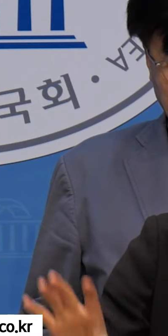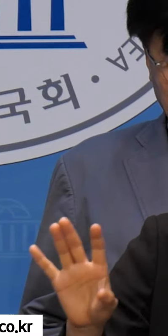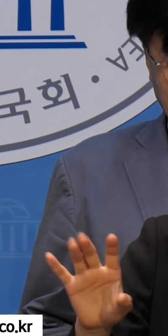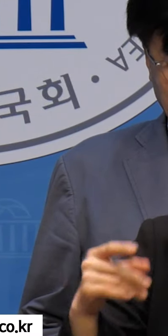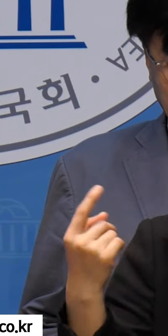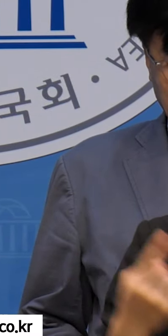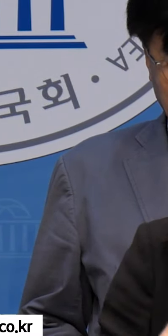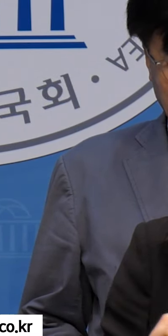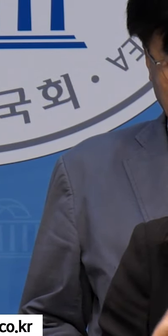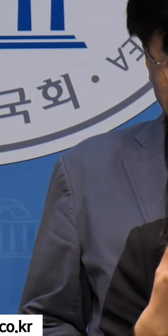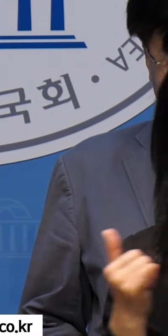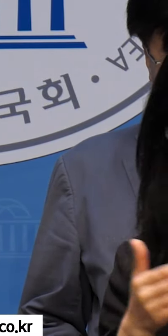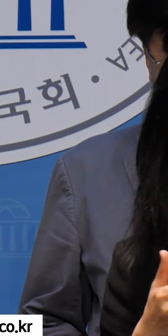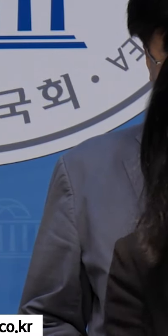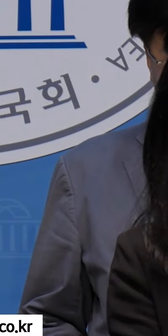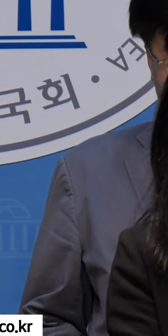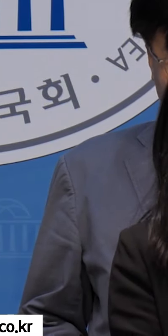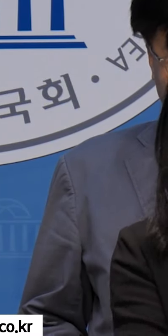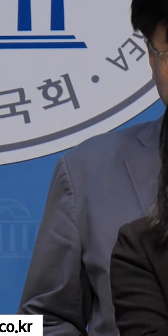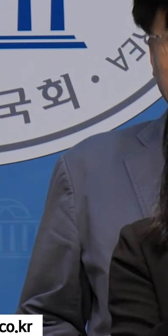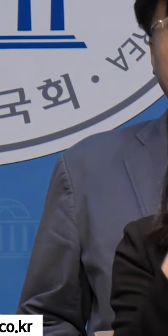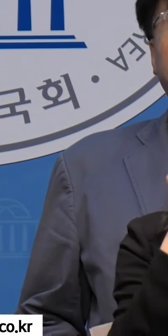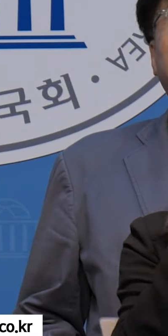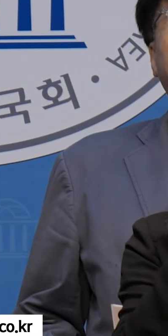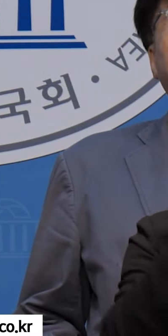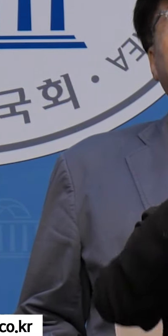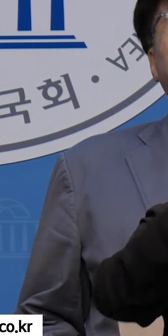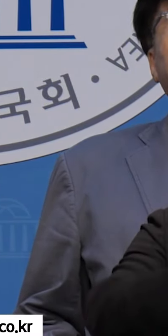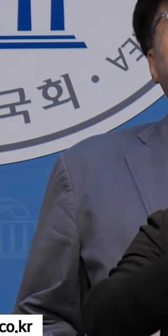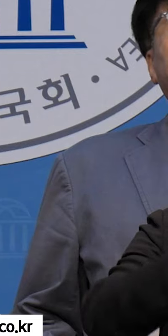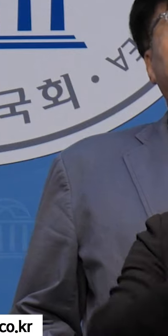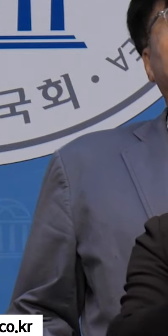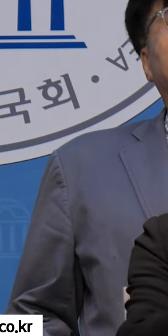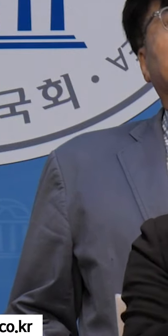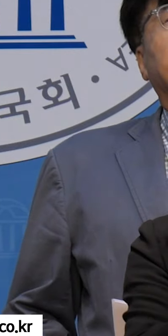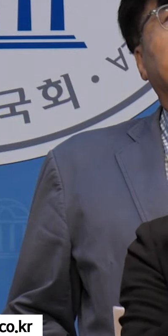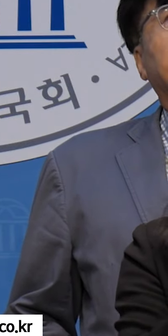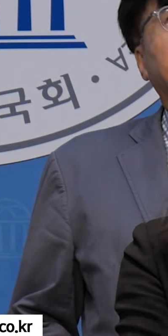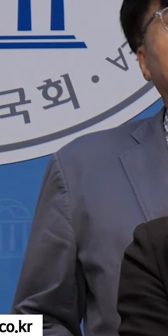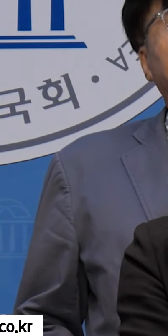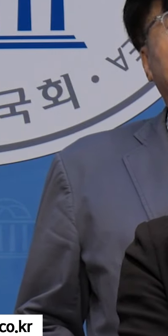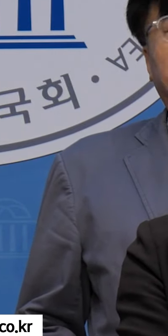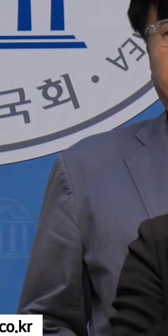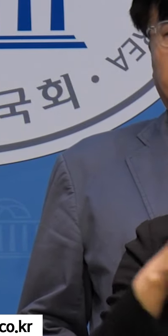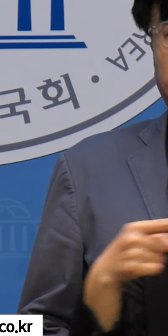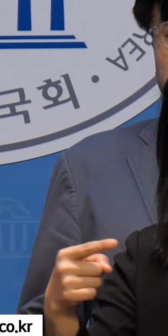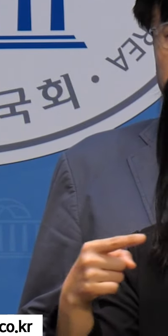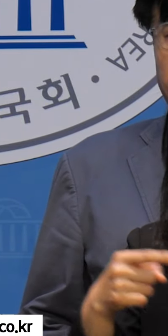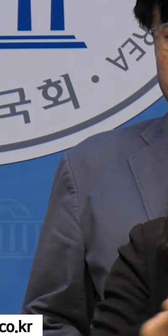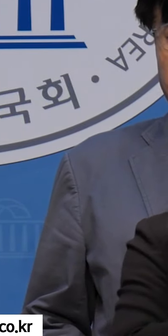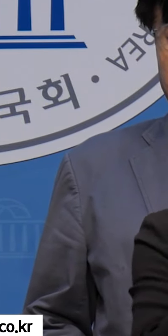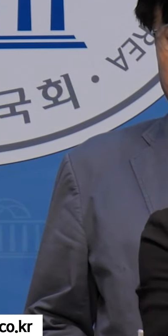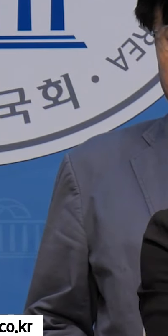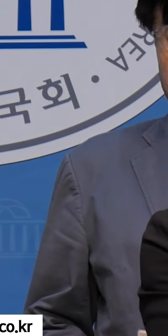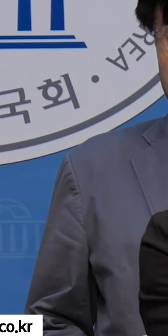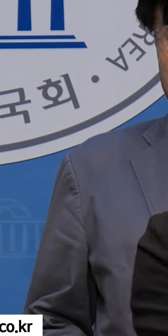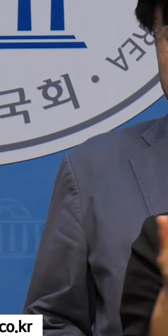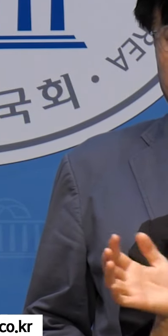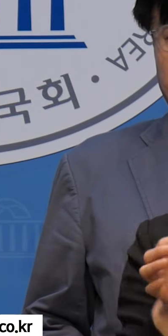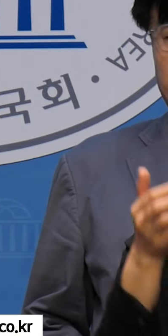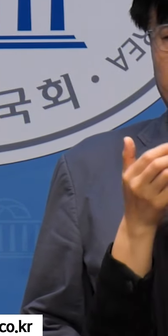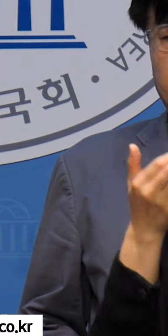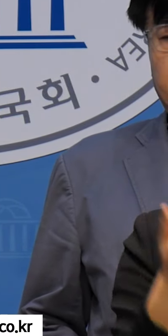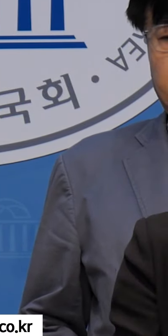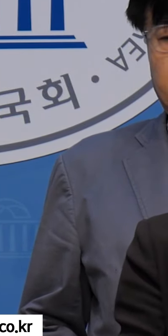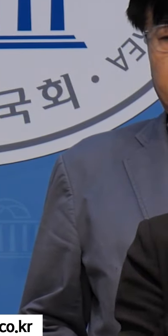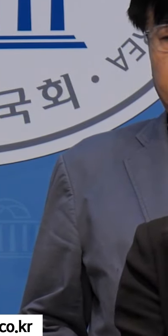국민들의 다양한 이유와 요구가 반영되지 못하는 지금 현재의 선거 구조, 그리고 제1당과 2당이 끊임없이 정쟁과 갈등을